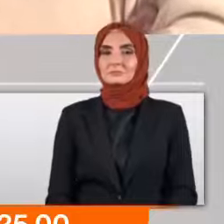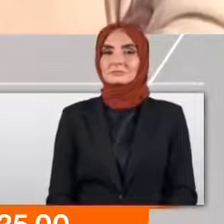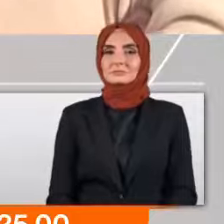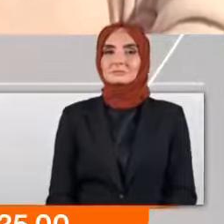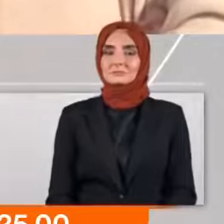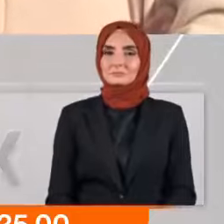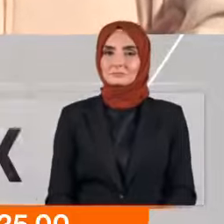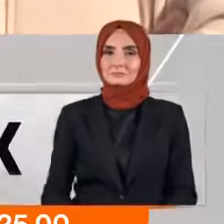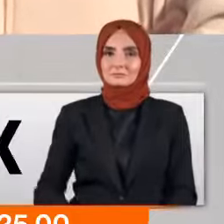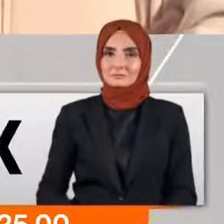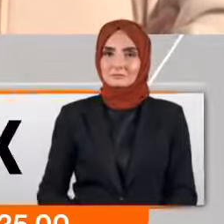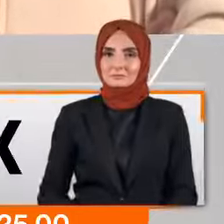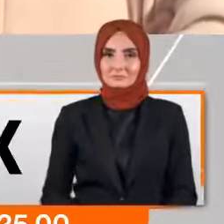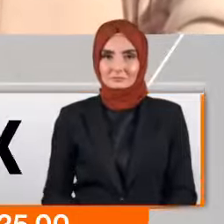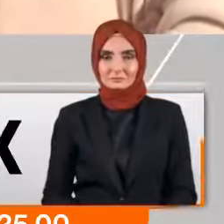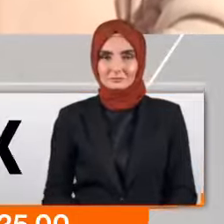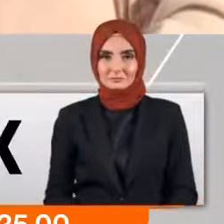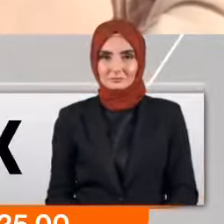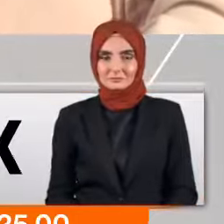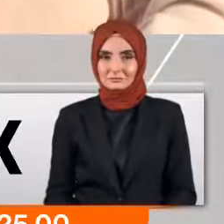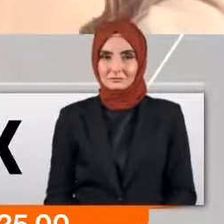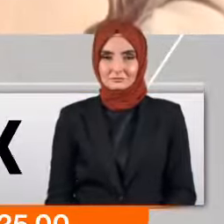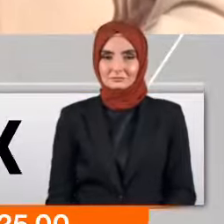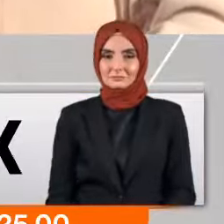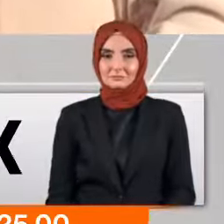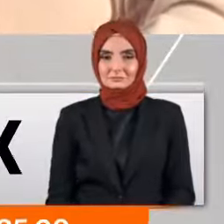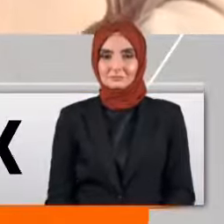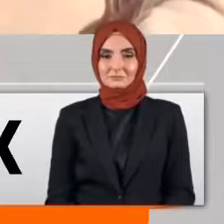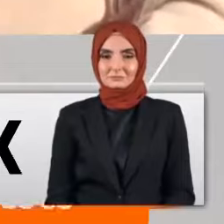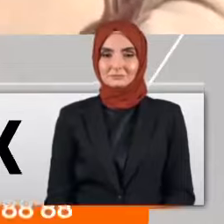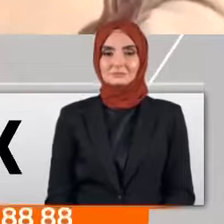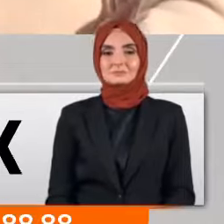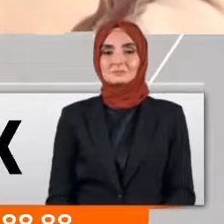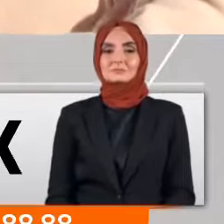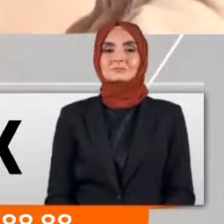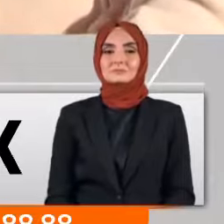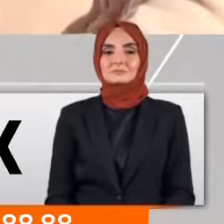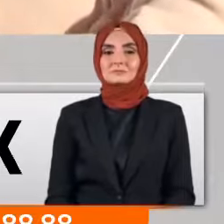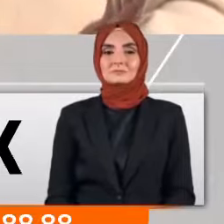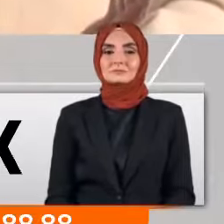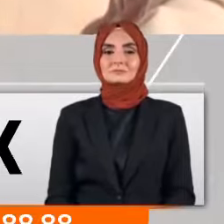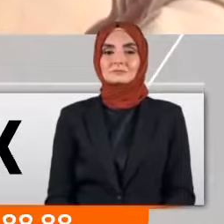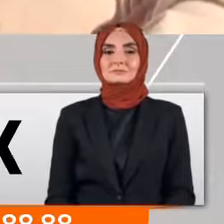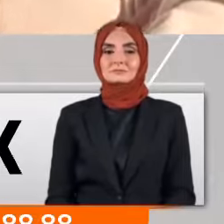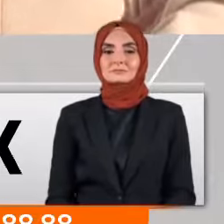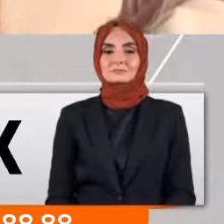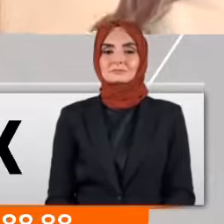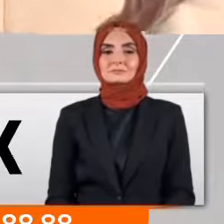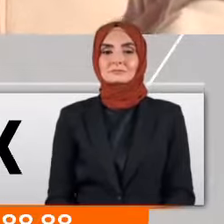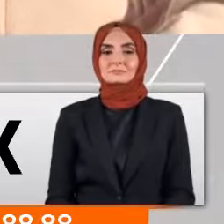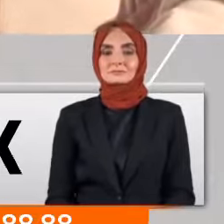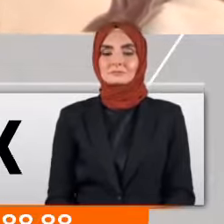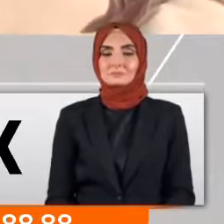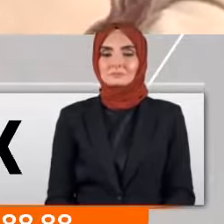insanların girmesinin tehlikeli ve zor olacağı yerlerde bu robotu kullanabilmek. Bazen bu robot outdoor alanlarda, bazen de bir